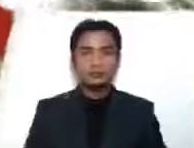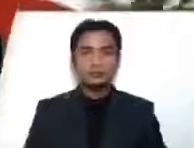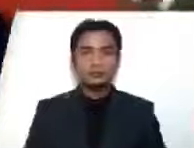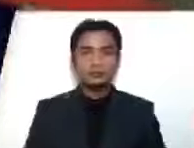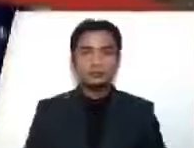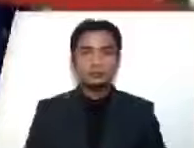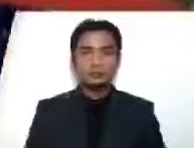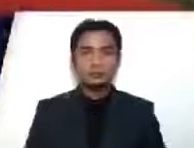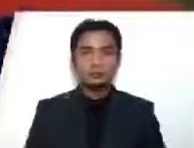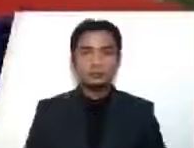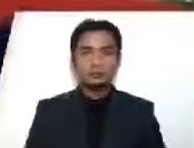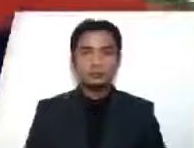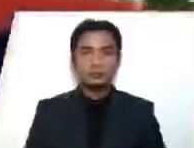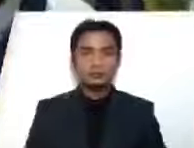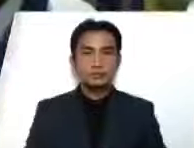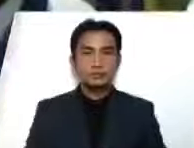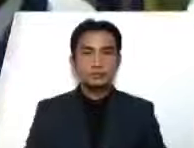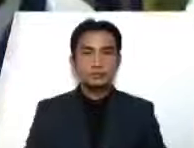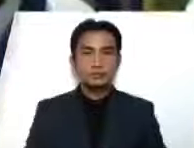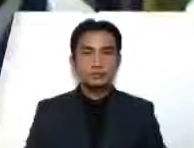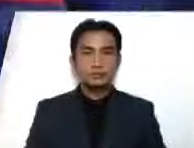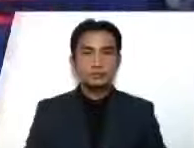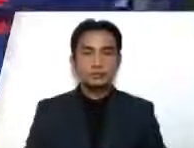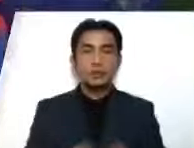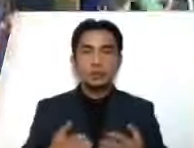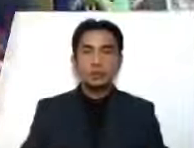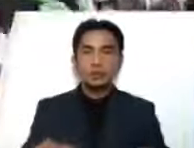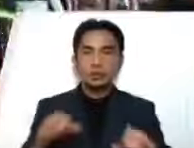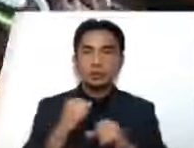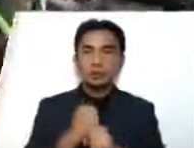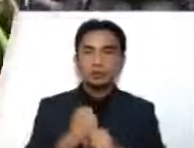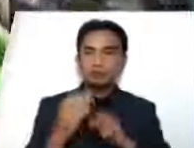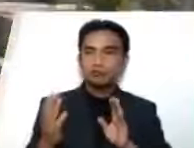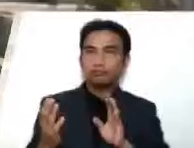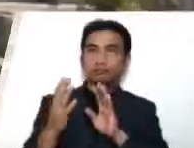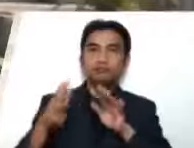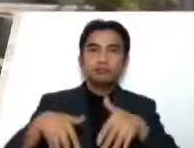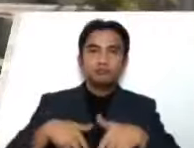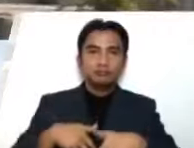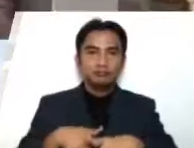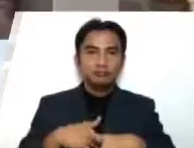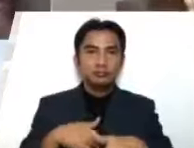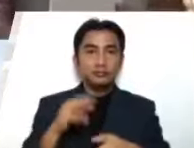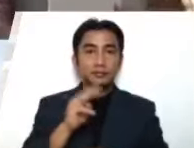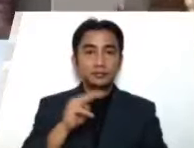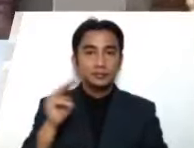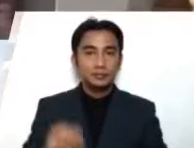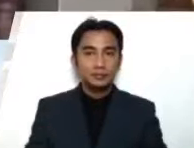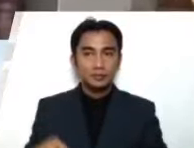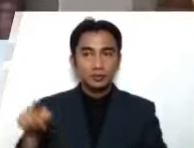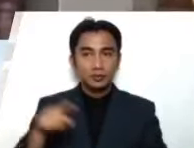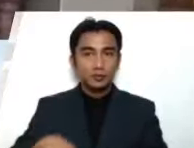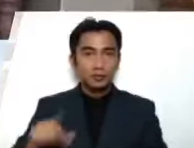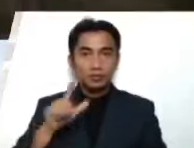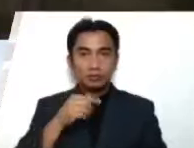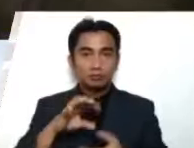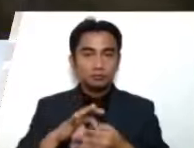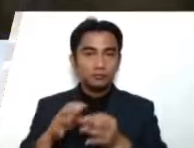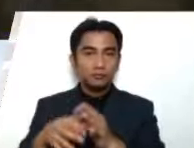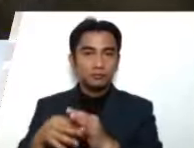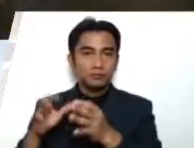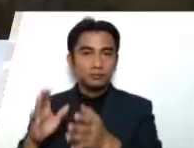omali pagkatapos ng mainit na pagsalubong at parada sa Metro Manila may Heroes Welcome si Olympic bronze medalist nesty